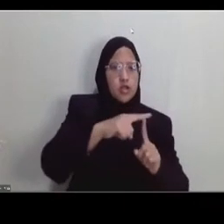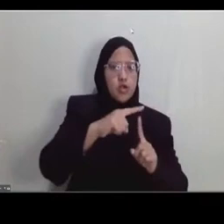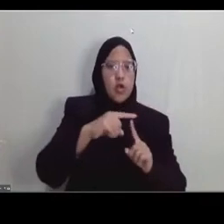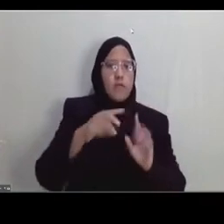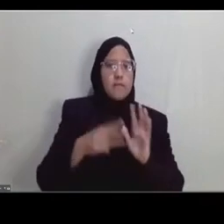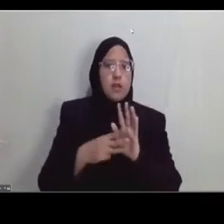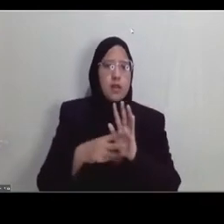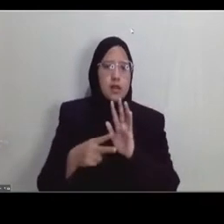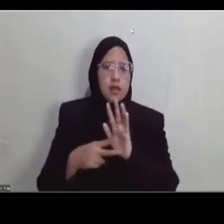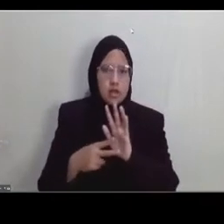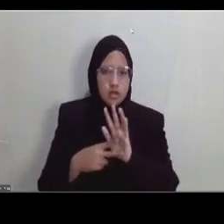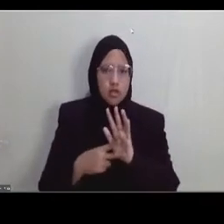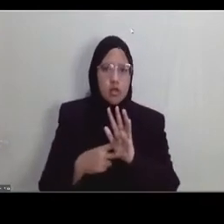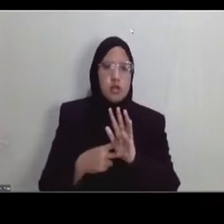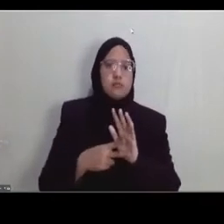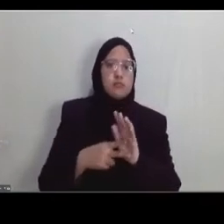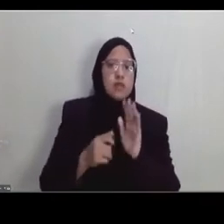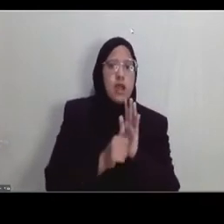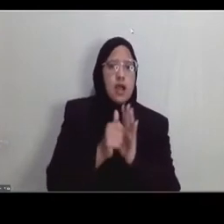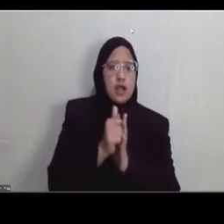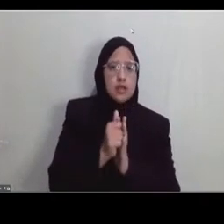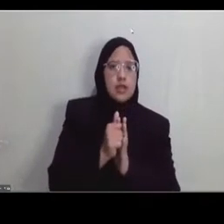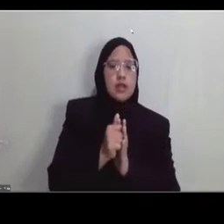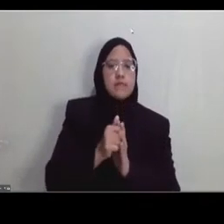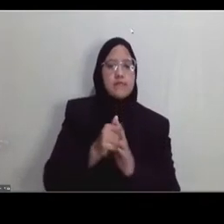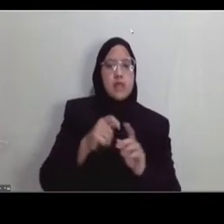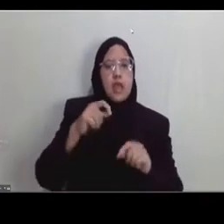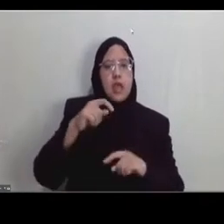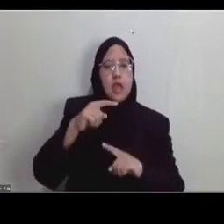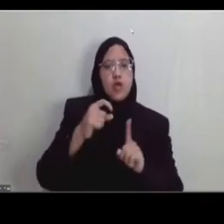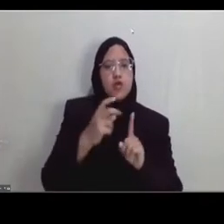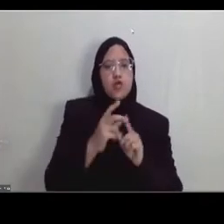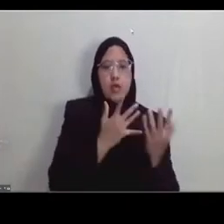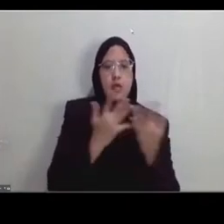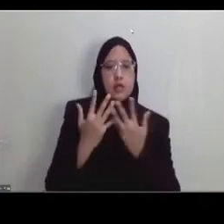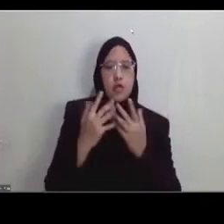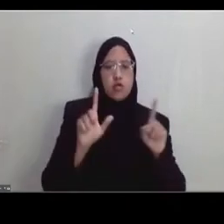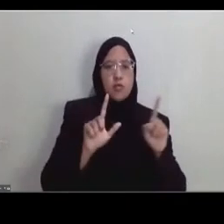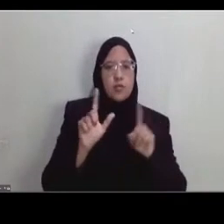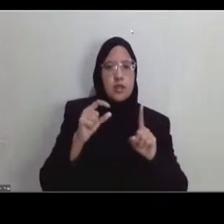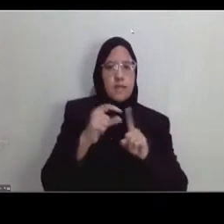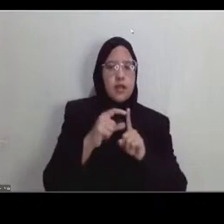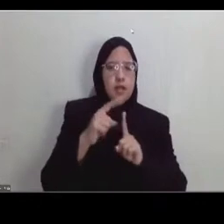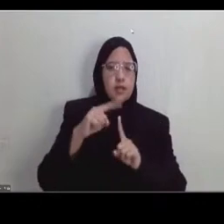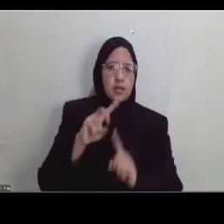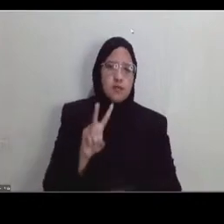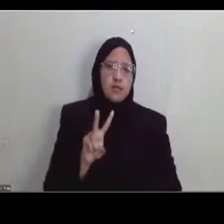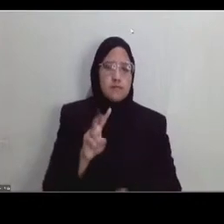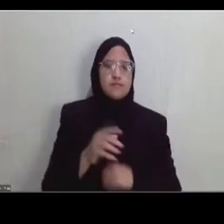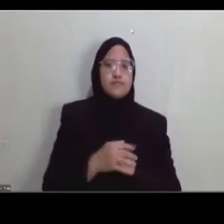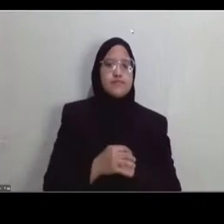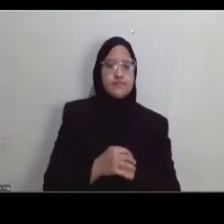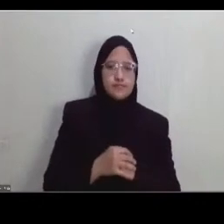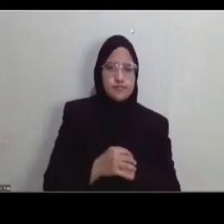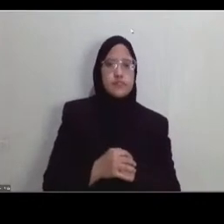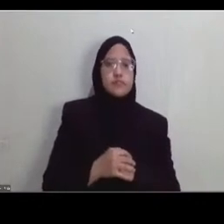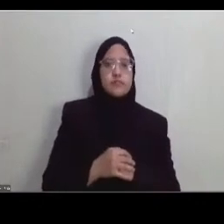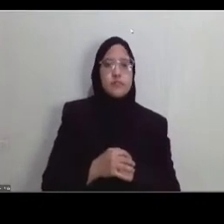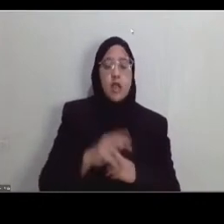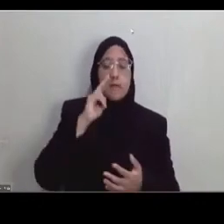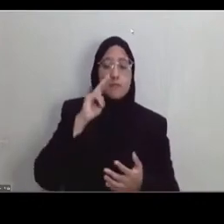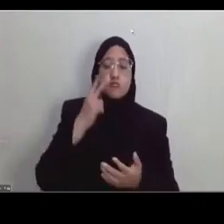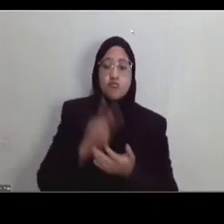5.9.2 bahwa dengan demikian dalil-dalil yang diajukan oleh pelapor tidak cukup kuat untuk membuktikan afiliasi Hakim